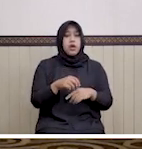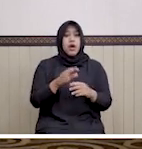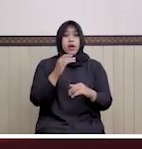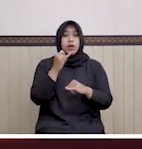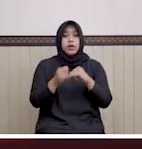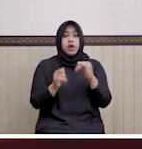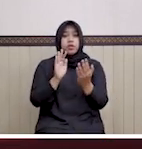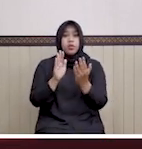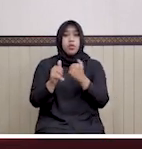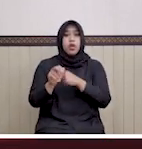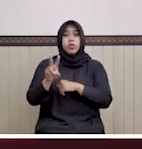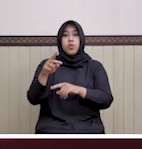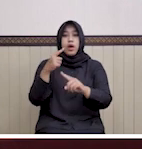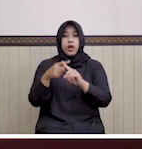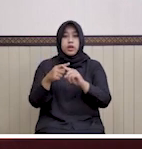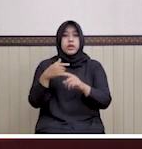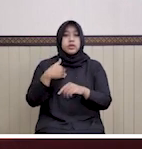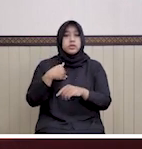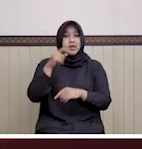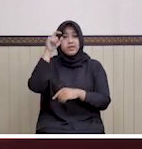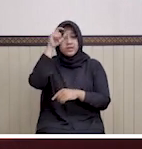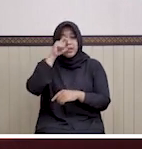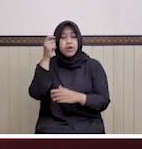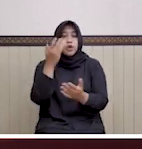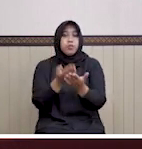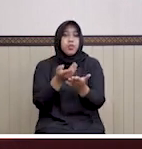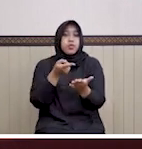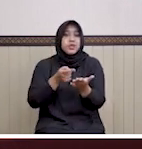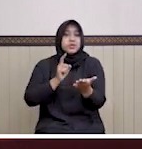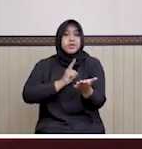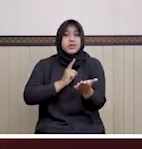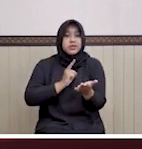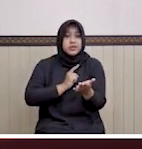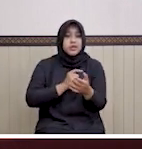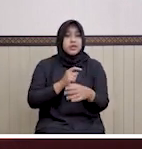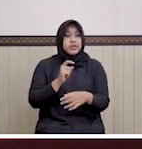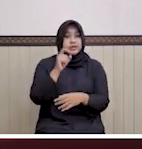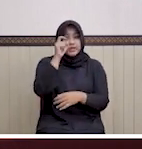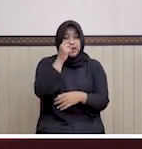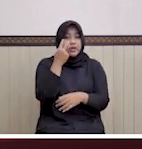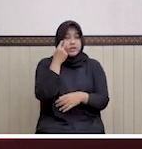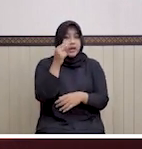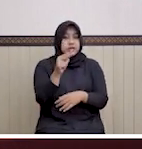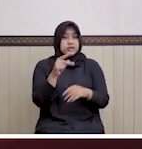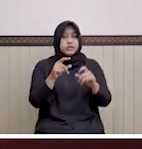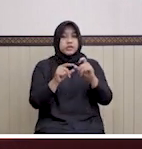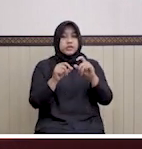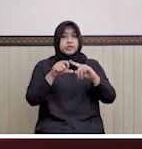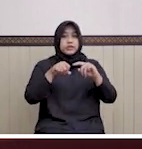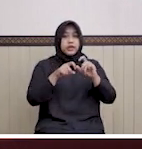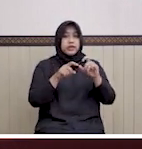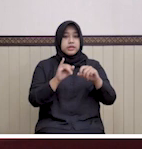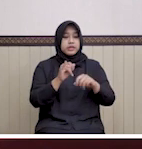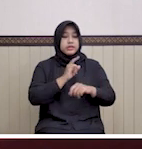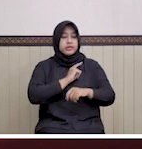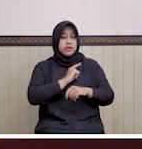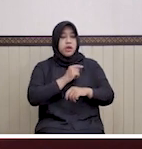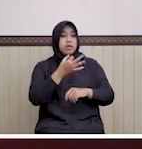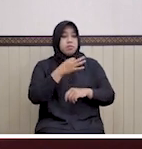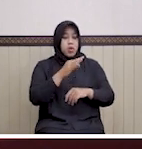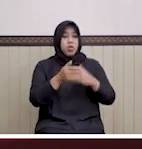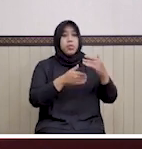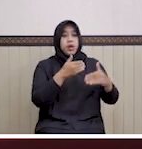saya harus tarik bukti sendiri harus cari tapi sendiri harus mereka nah ngitung